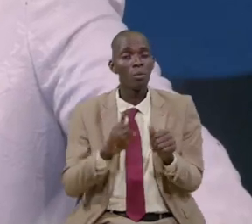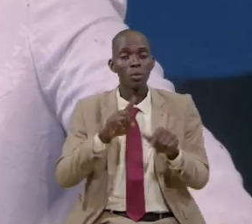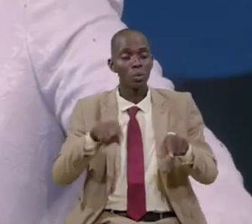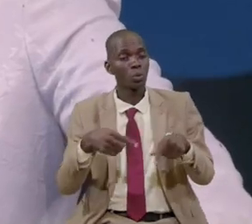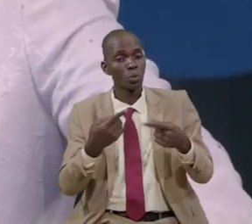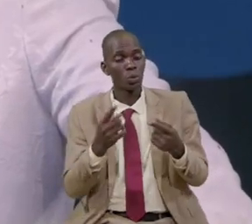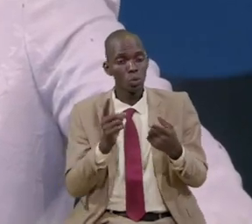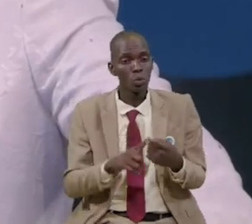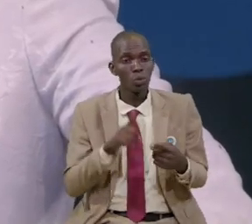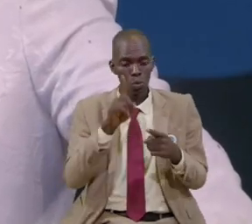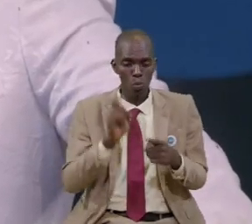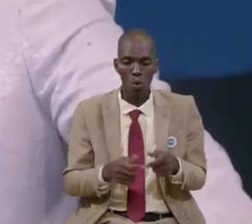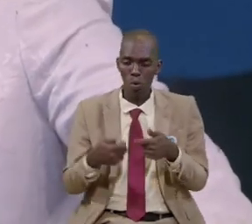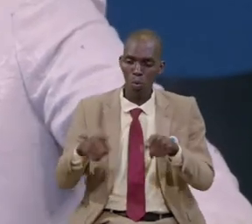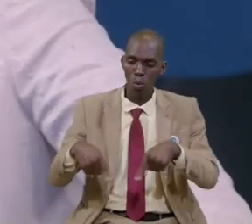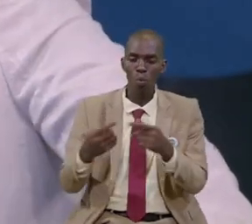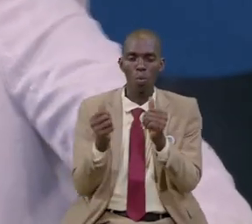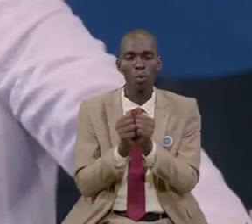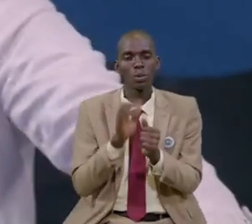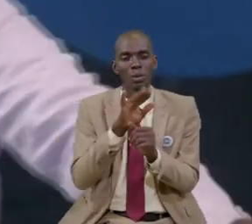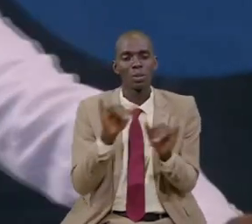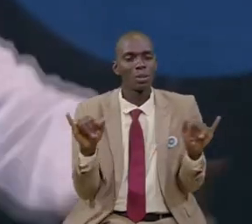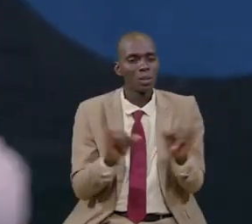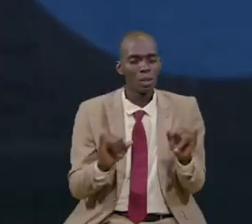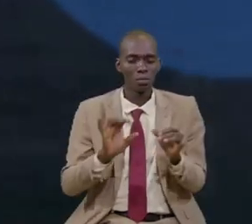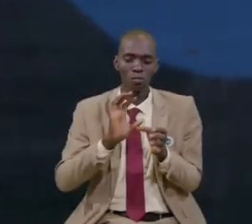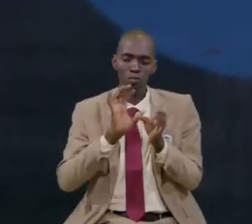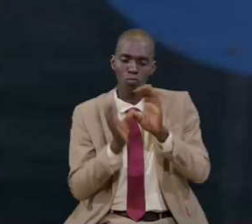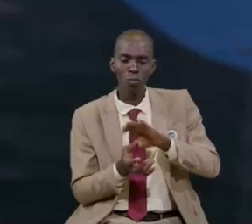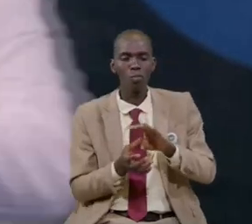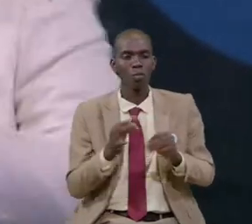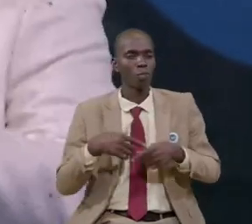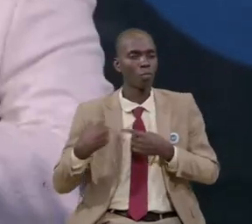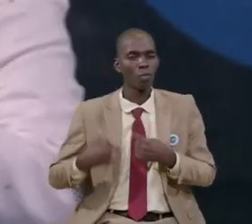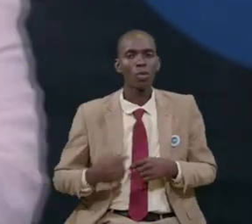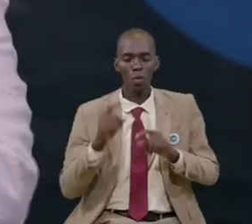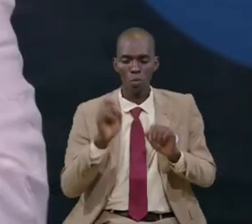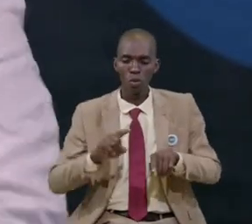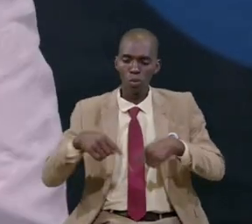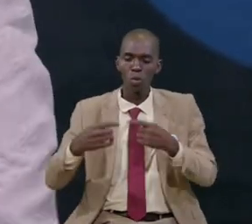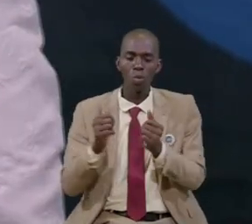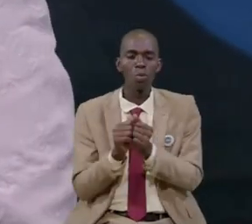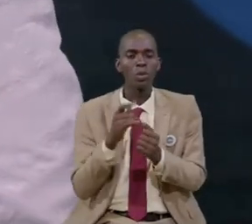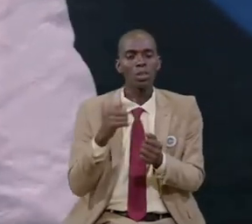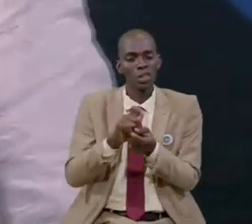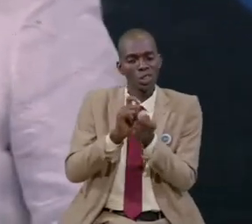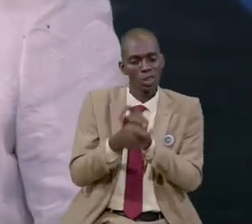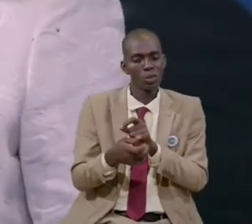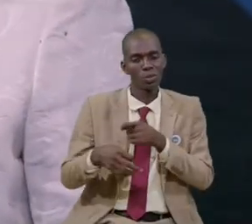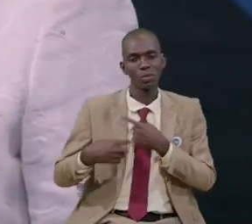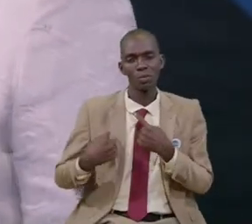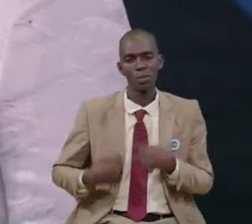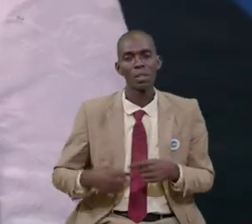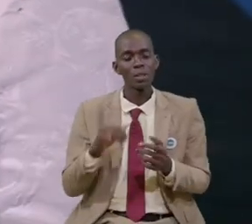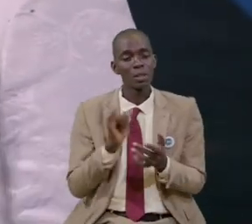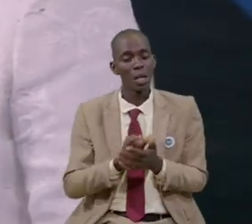ça sur vous, la même transformation de vie, vous portez ça sur vous, la même conviction. Et